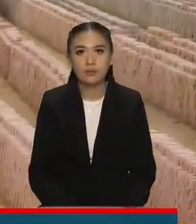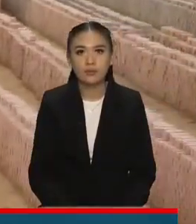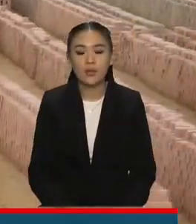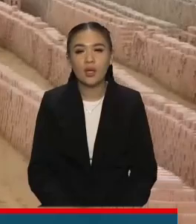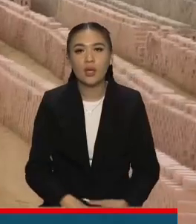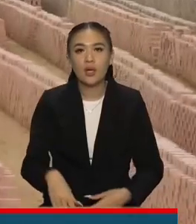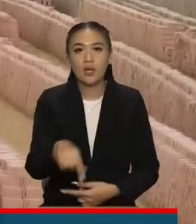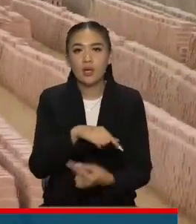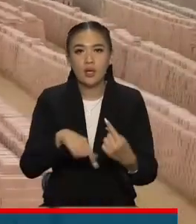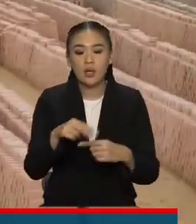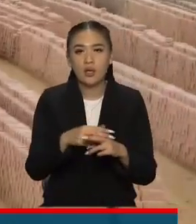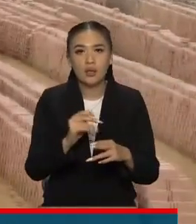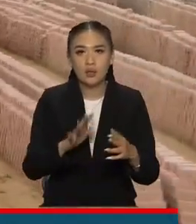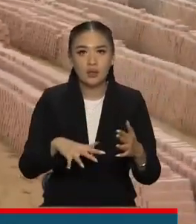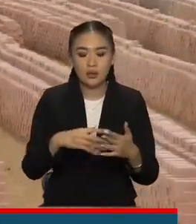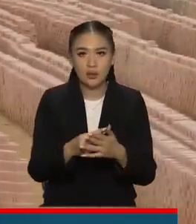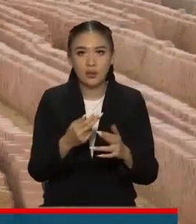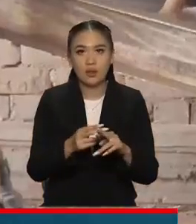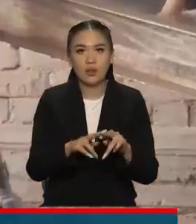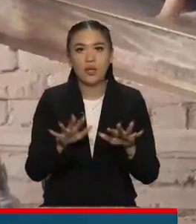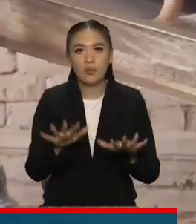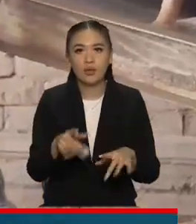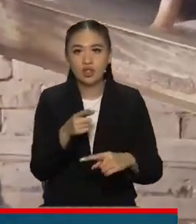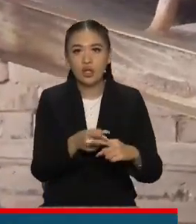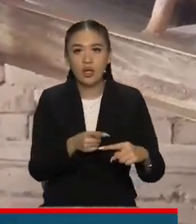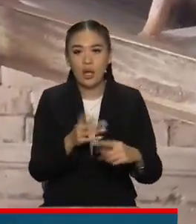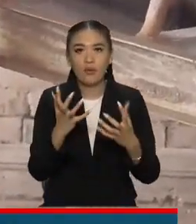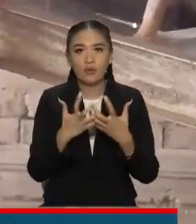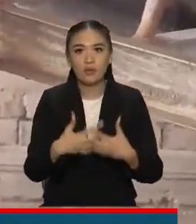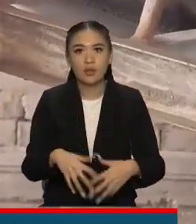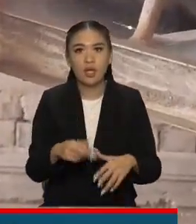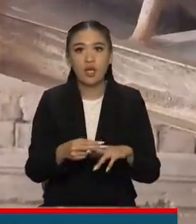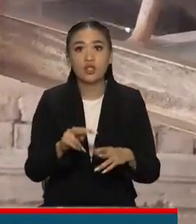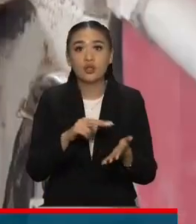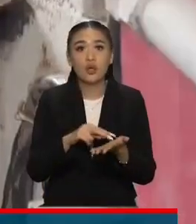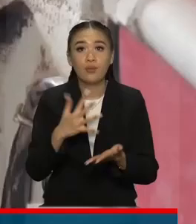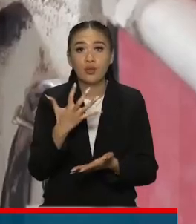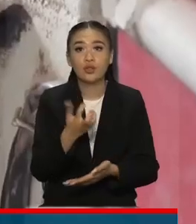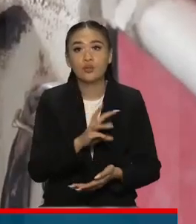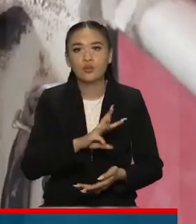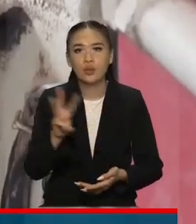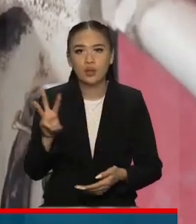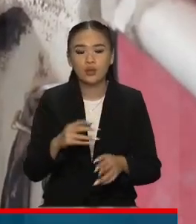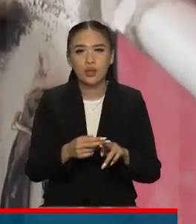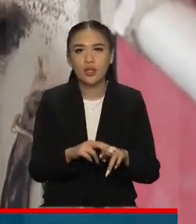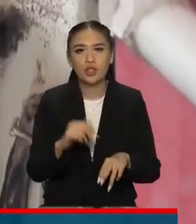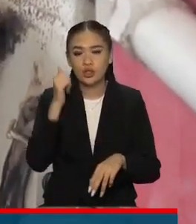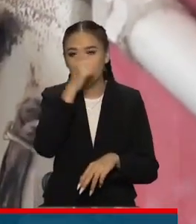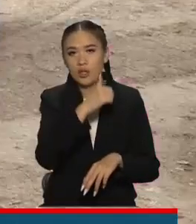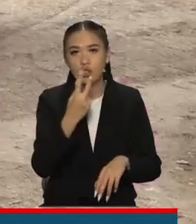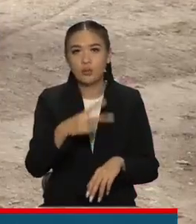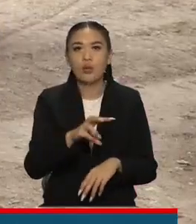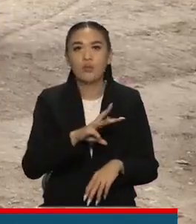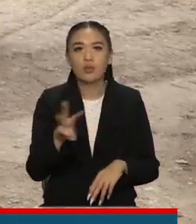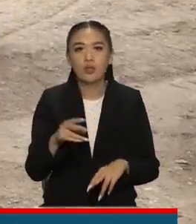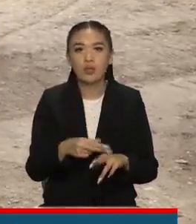Кәсіпорын инвестордың қаражатына салынған мұндағы жұмыс жартылай автоматтандырылған жоба құны 500 миллион теңге. Жылына 20 миллион кірпіш өндіре